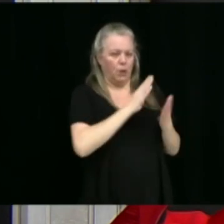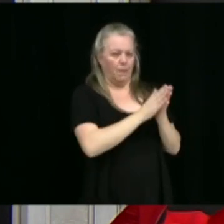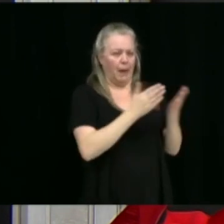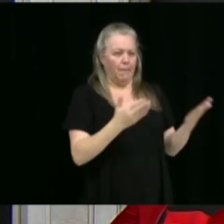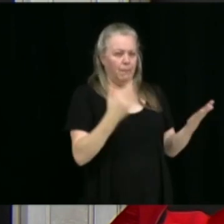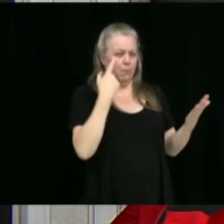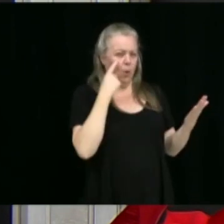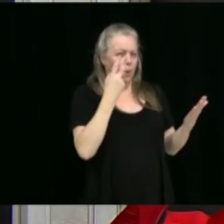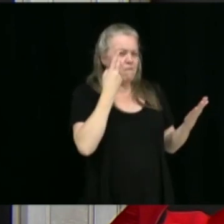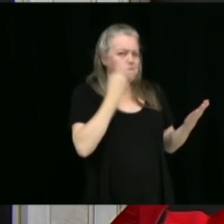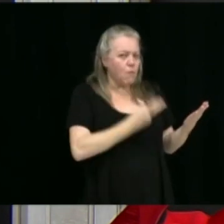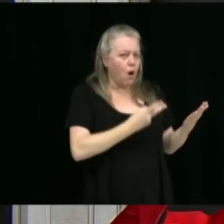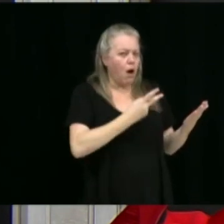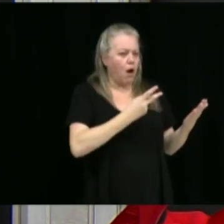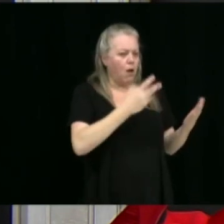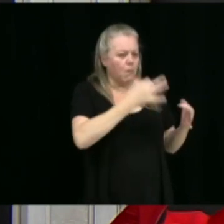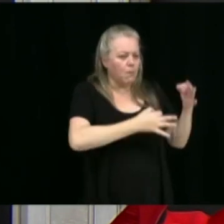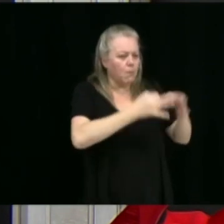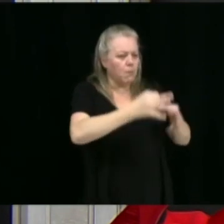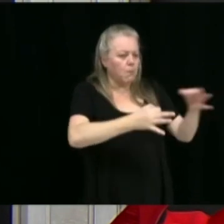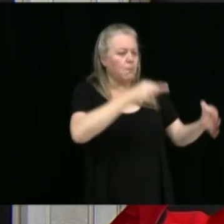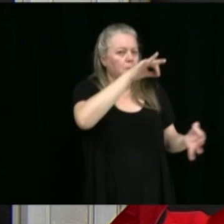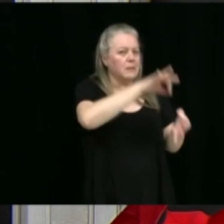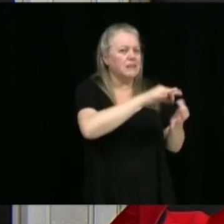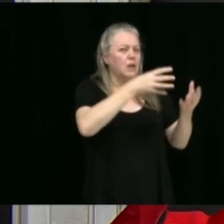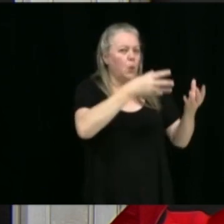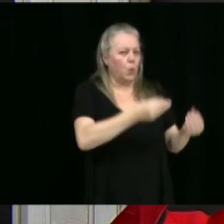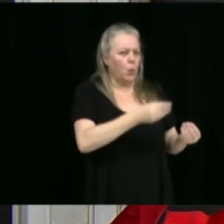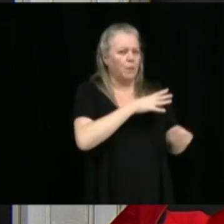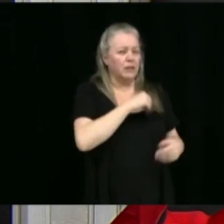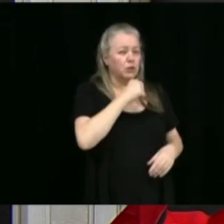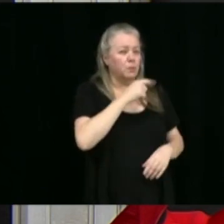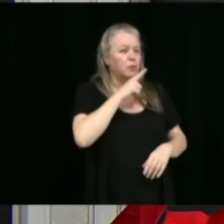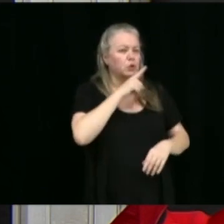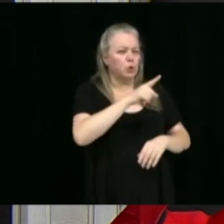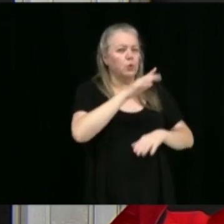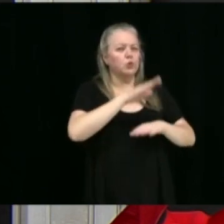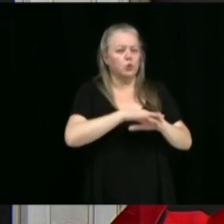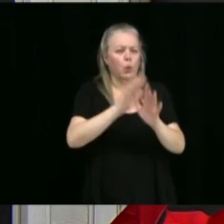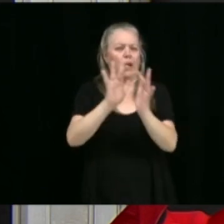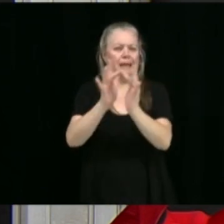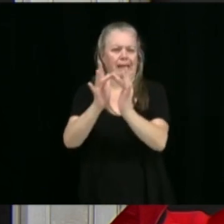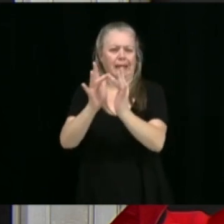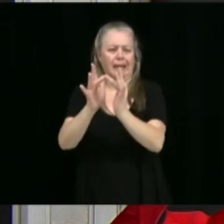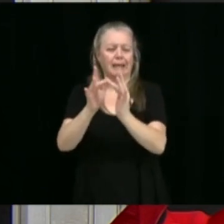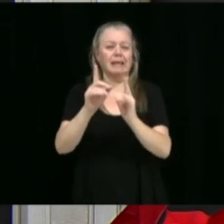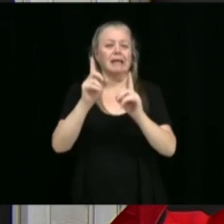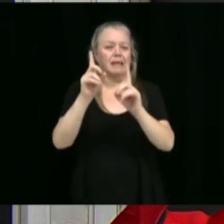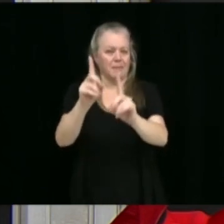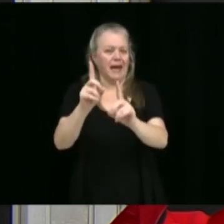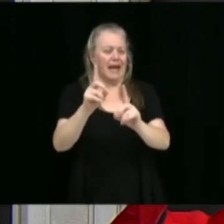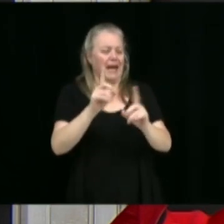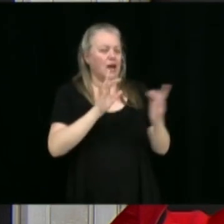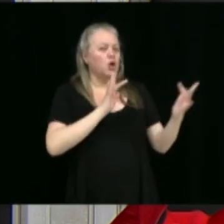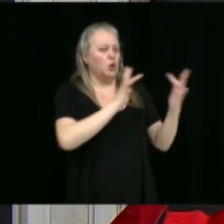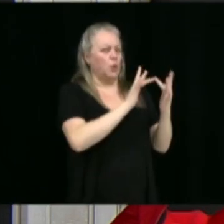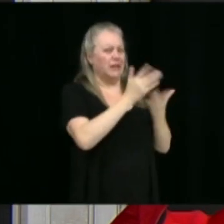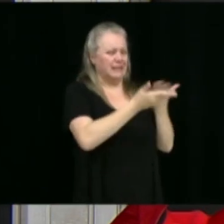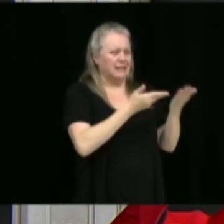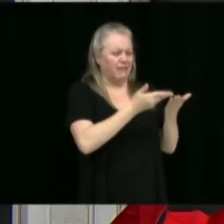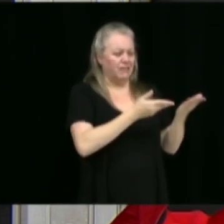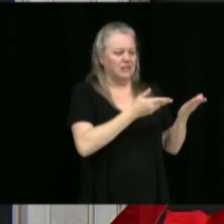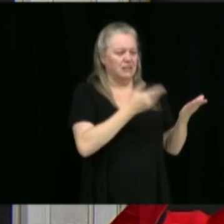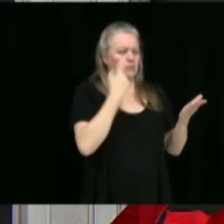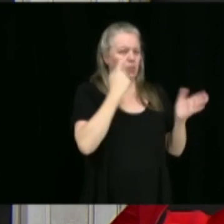je ne suis pas convaincu que la map a été mise en ligne. Je vais faire la vérification après nos services, mais oui, toutes les